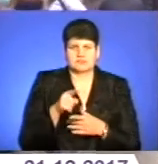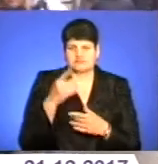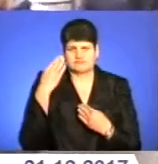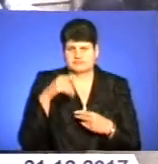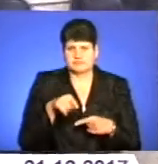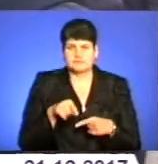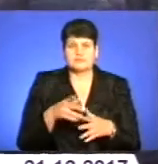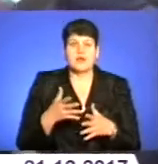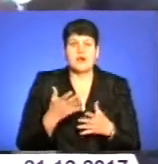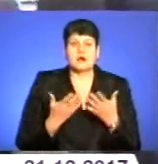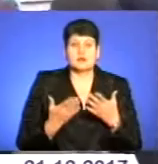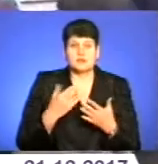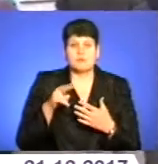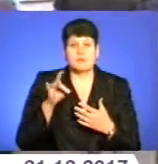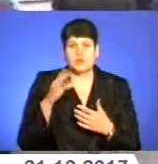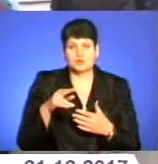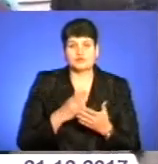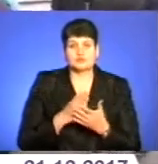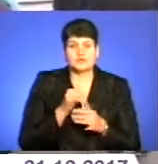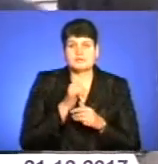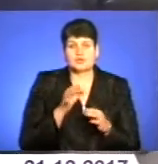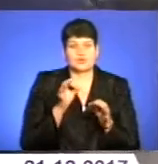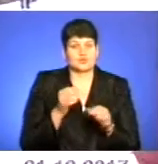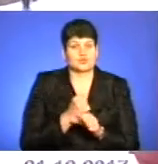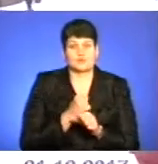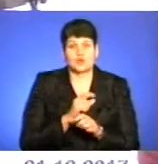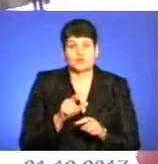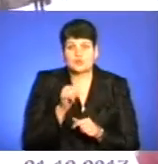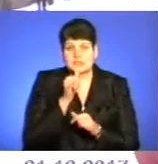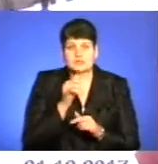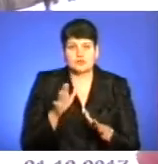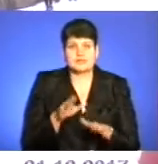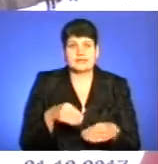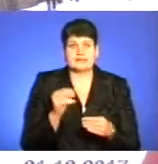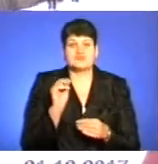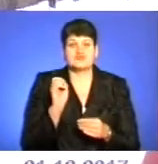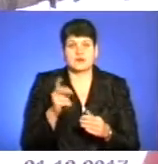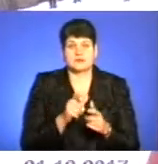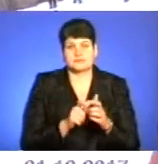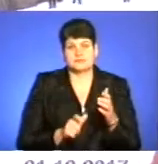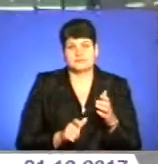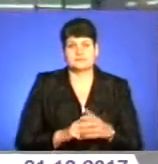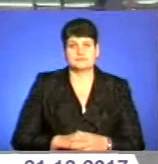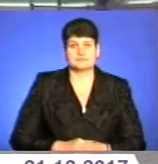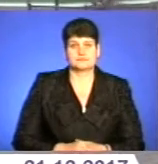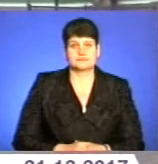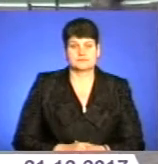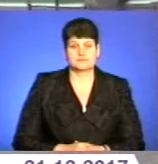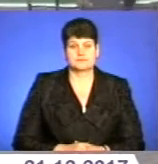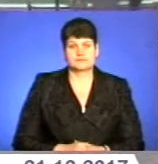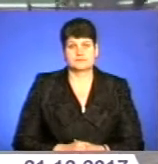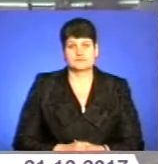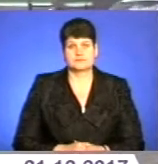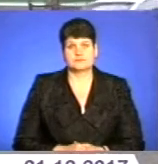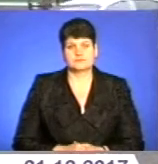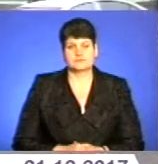Однак у Держпродспоживслужбі не змогли вжити жодних заходів, бо люди не змогли надати чек. Соломія Струс, Богдан Буденчук, Андрій Бодак,